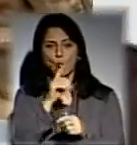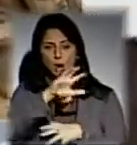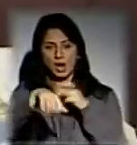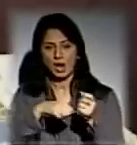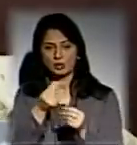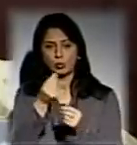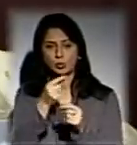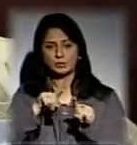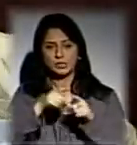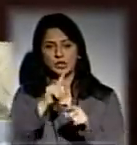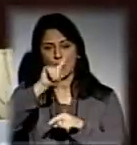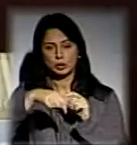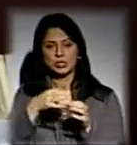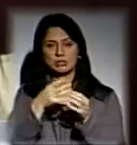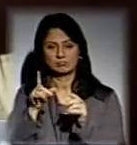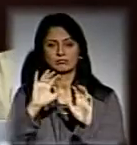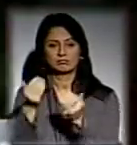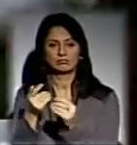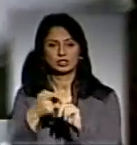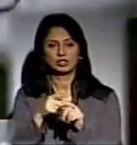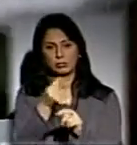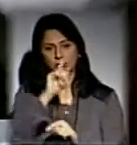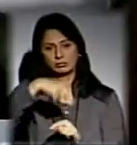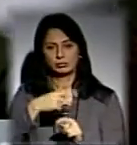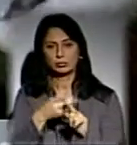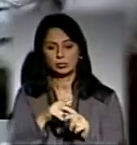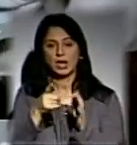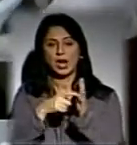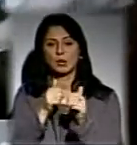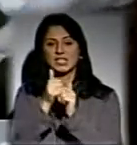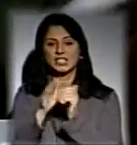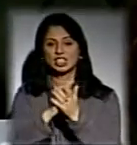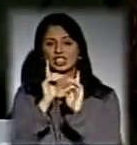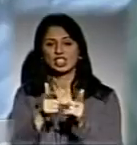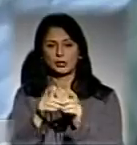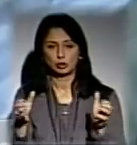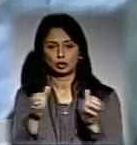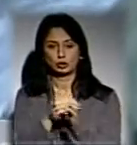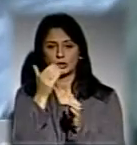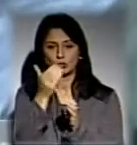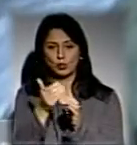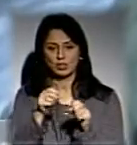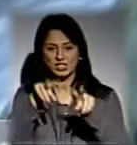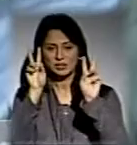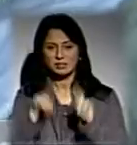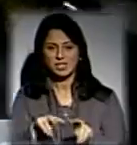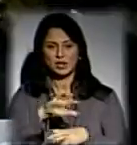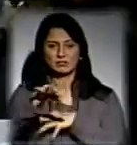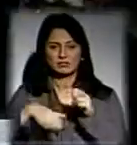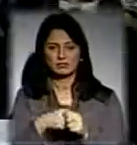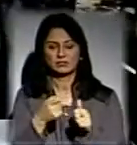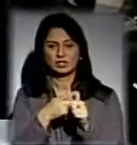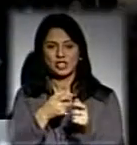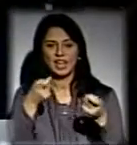გაიტაცეს და ფულის გამოძალვის მიზნით თავისუფლება უკანონოდ აღუკვეთეს. გამოძიება წინასწარი შეთანხმებით ჯგუფის მიერ ანგარებით ძევლად ხელში